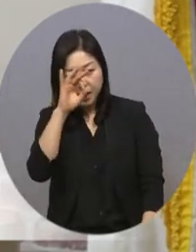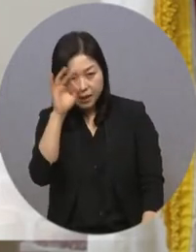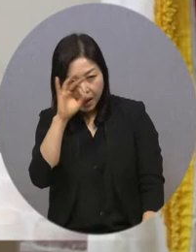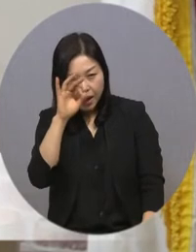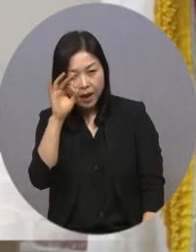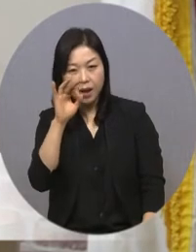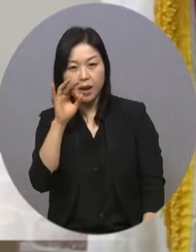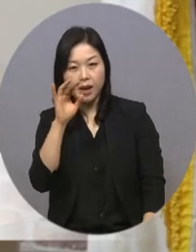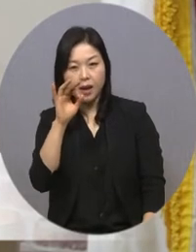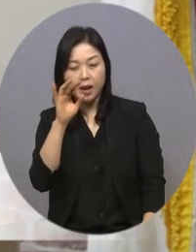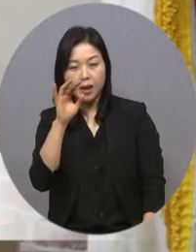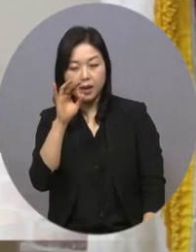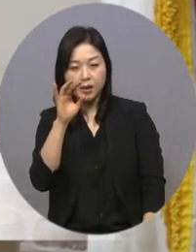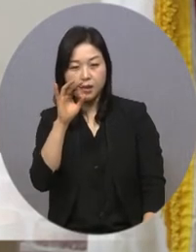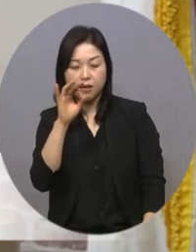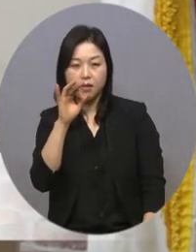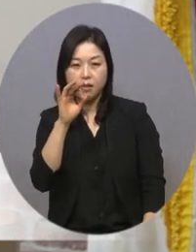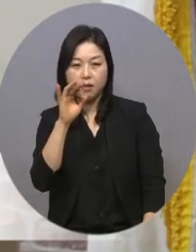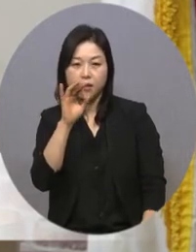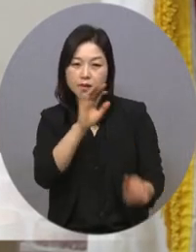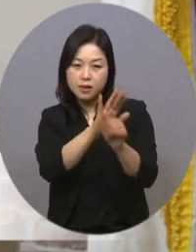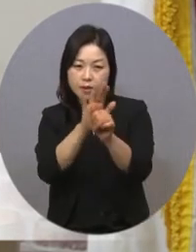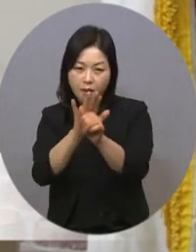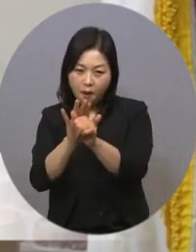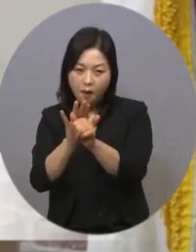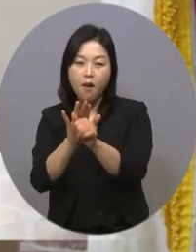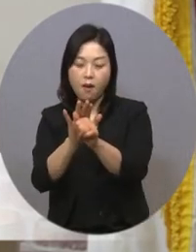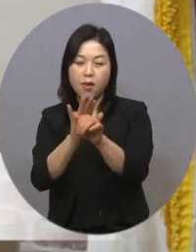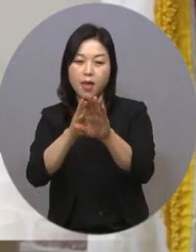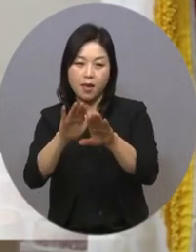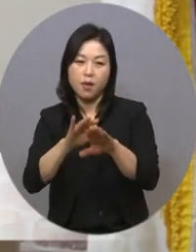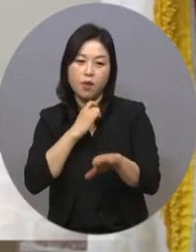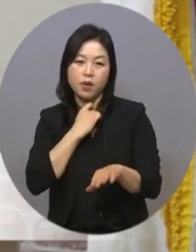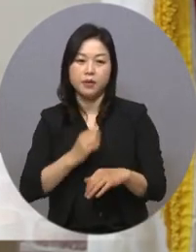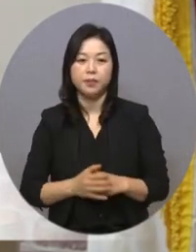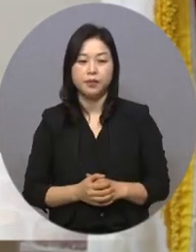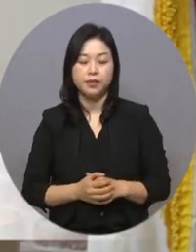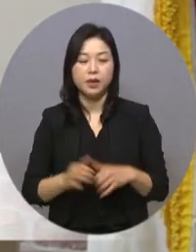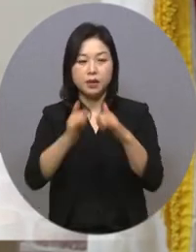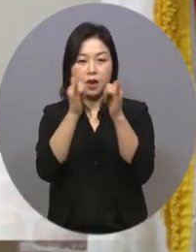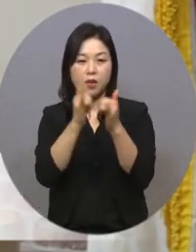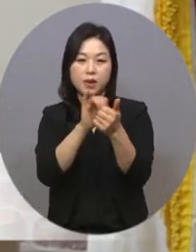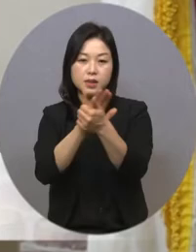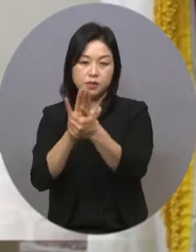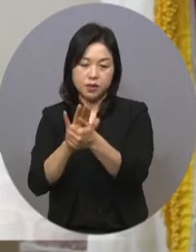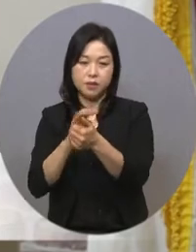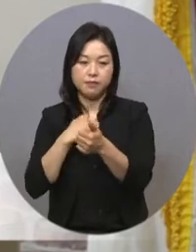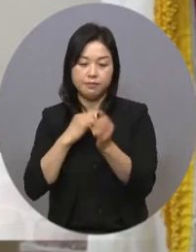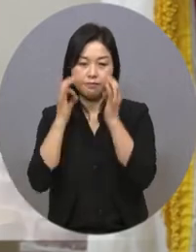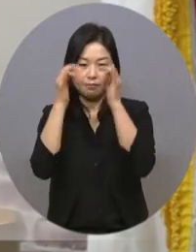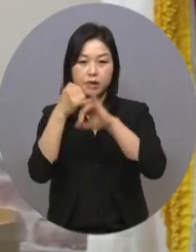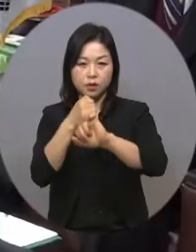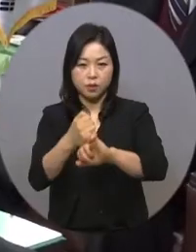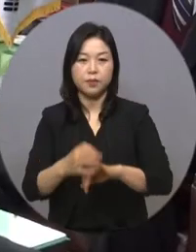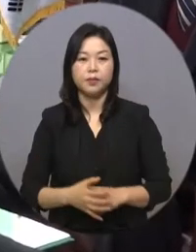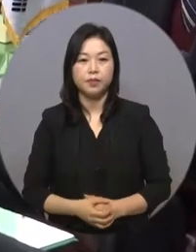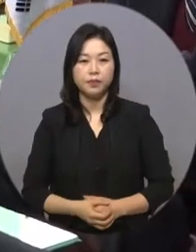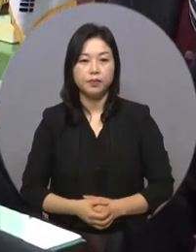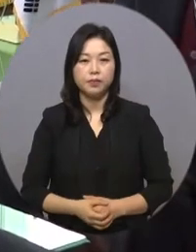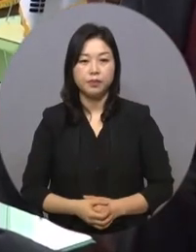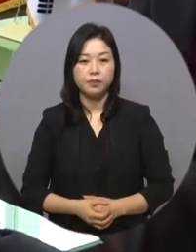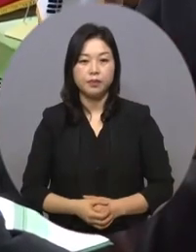있으면 찾아서 하나하나 해갔으면 하는 바람이고, 사회 보탬이 될 수 있도록 노력하겠습니다.